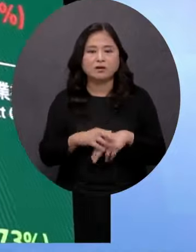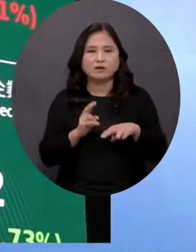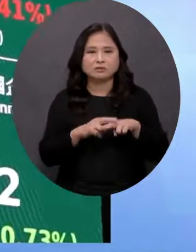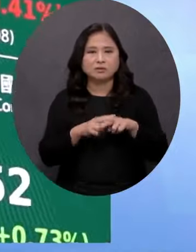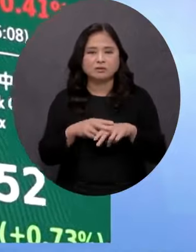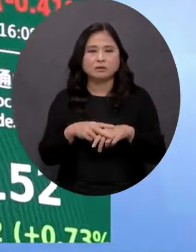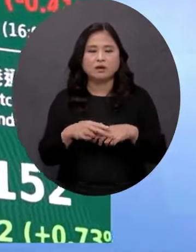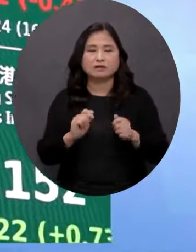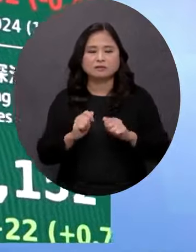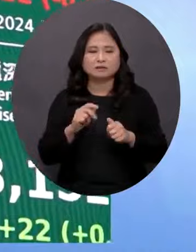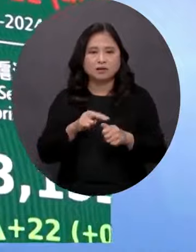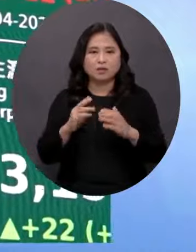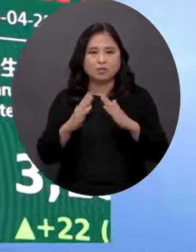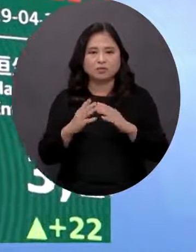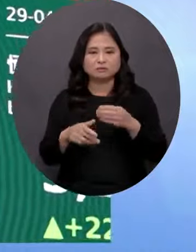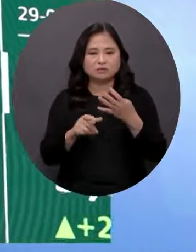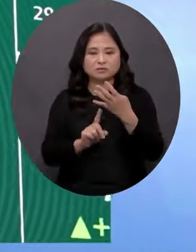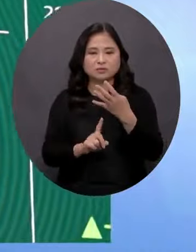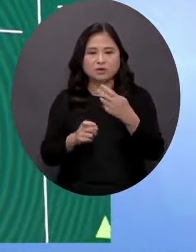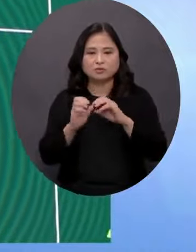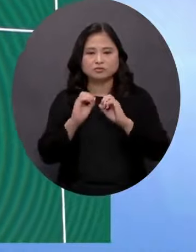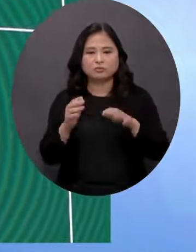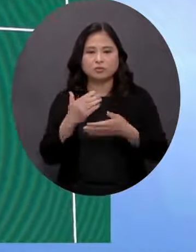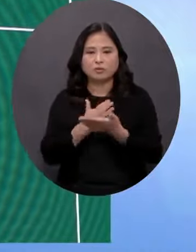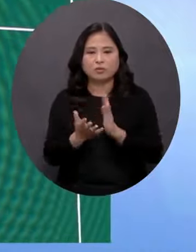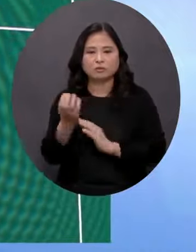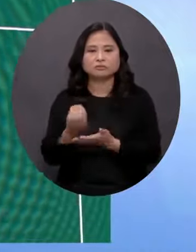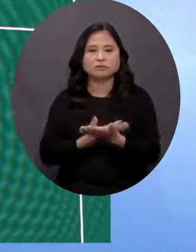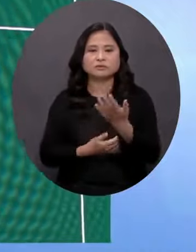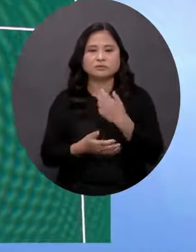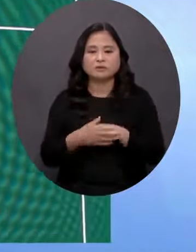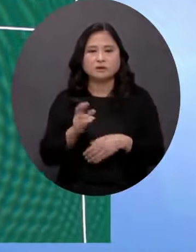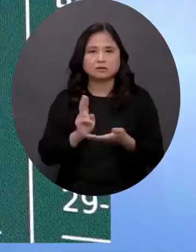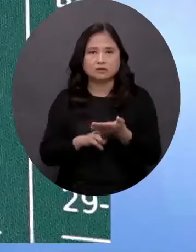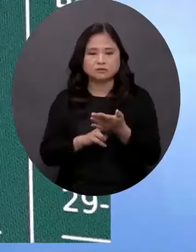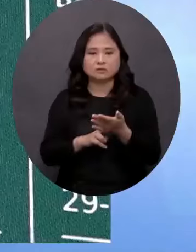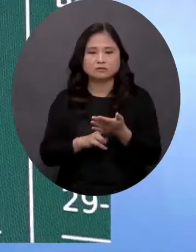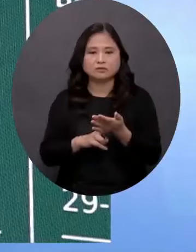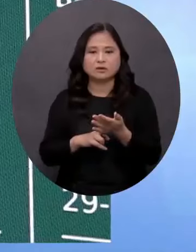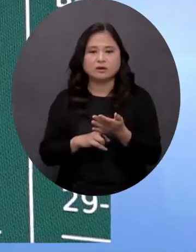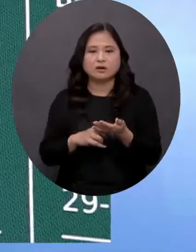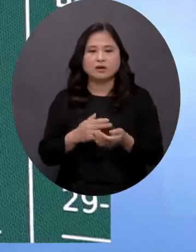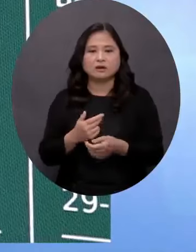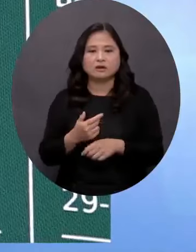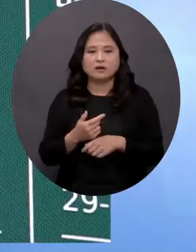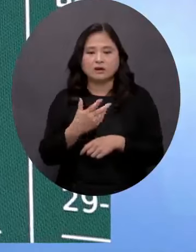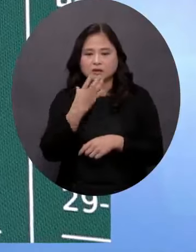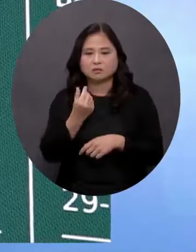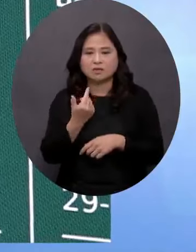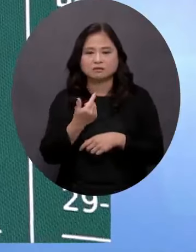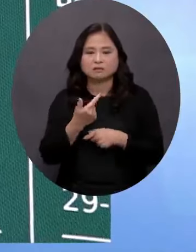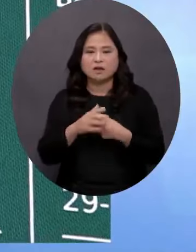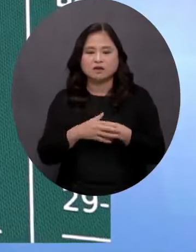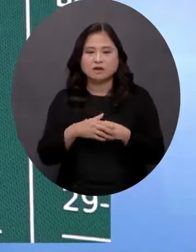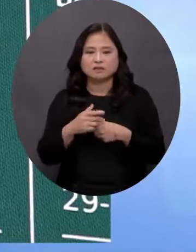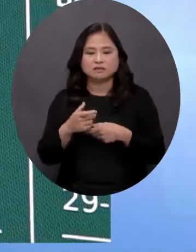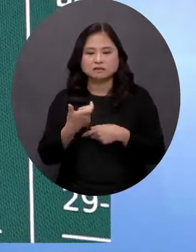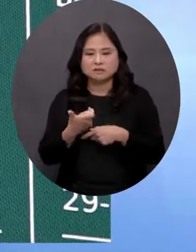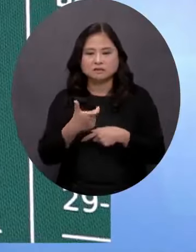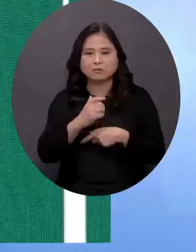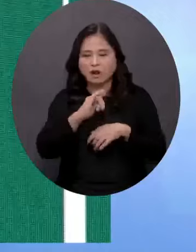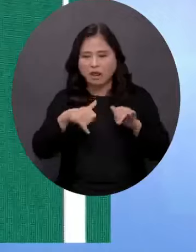會喺4月19日宣布咗多項嘅措施啦，相信亦都會更加吸引到資金流入兩地嘅資